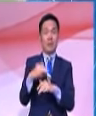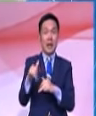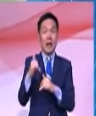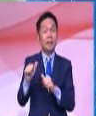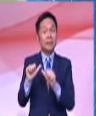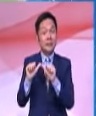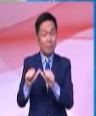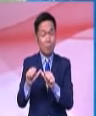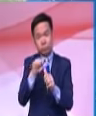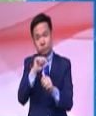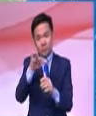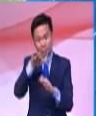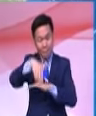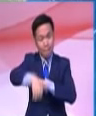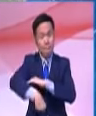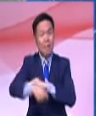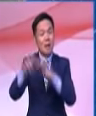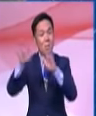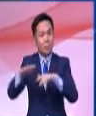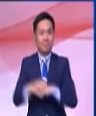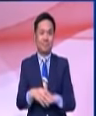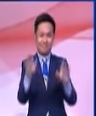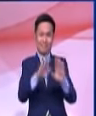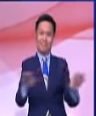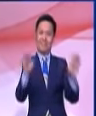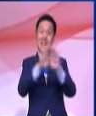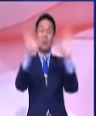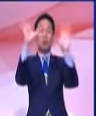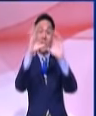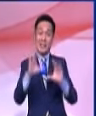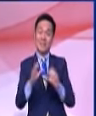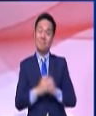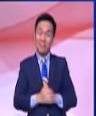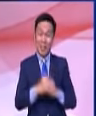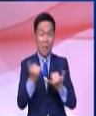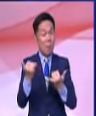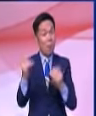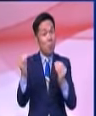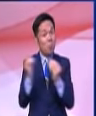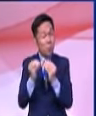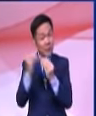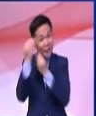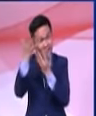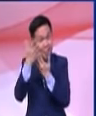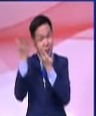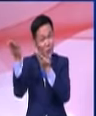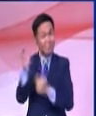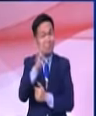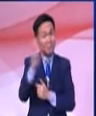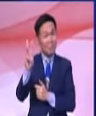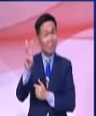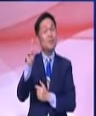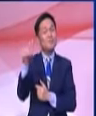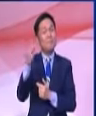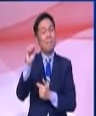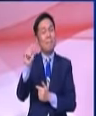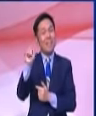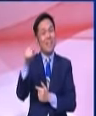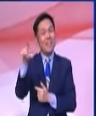bersambung pada malam ini. Sekian dahulu laporan cuaca buat petang ini. Dapatkan informasi cuaca di laman Sesawang dan juga